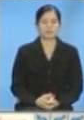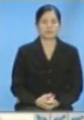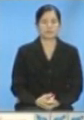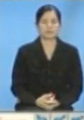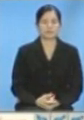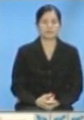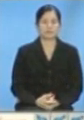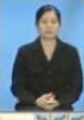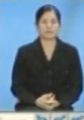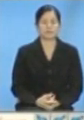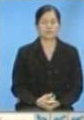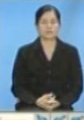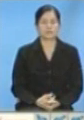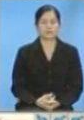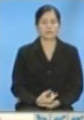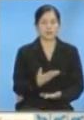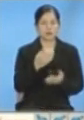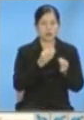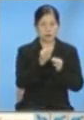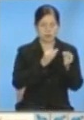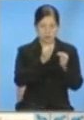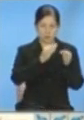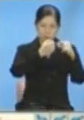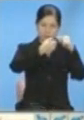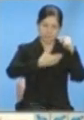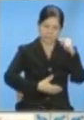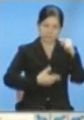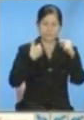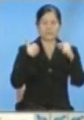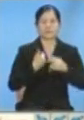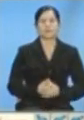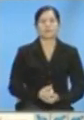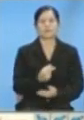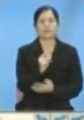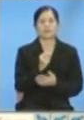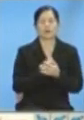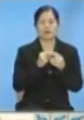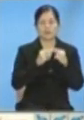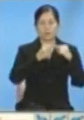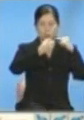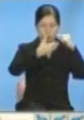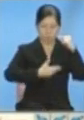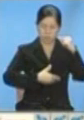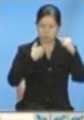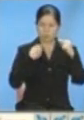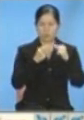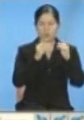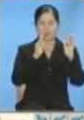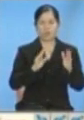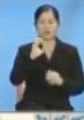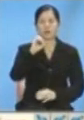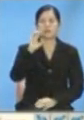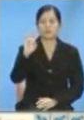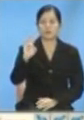แล้วก็พยายามที่จะลากยาวไปผมถามท่านหน่อยเถอะถ้าจะให้พูดทั้ง57คนเนี่ยวันนี้จ